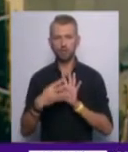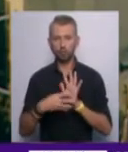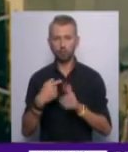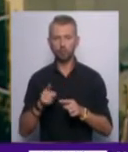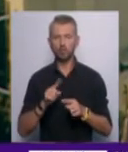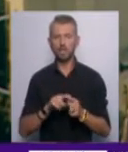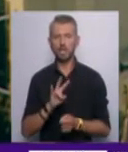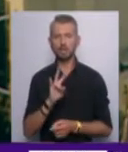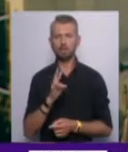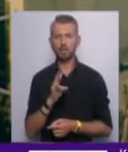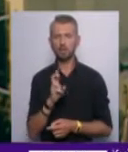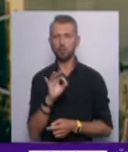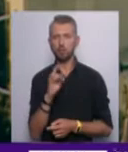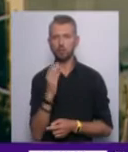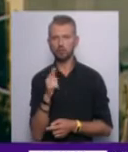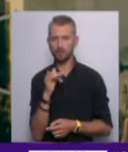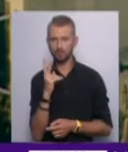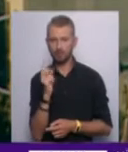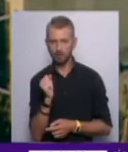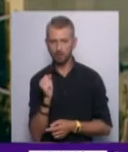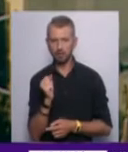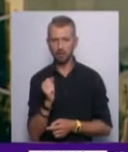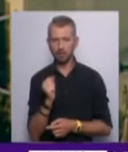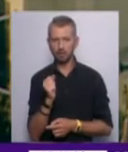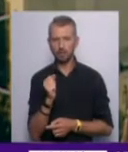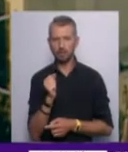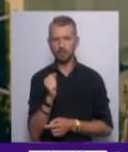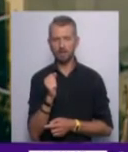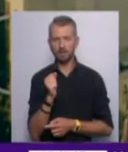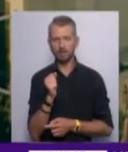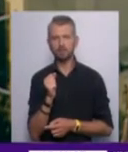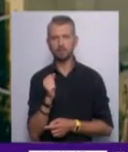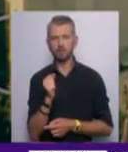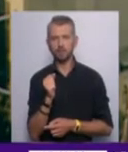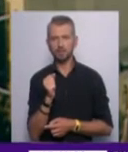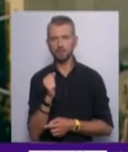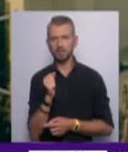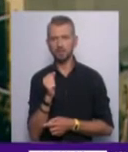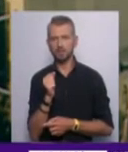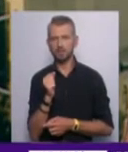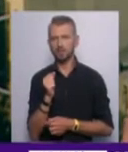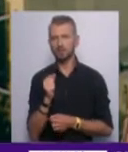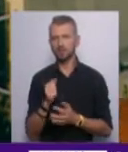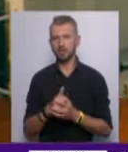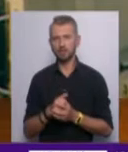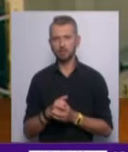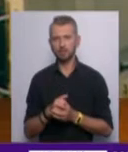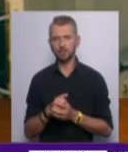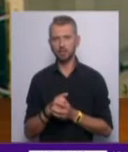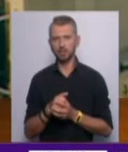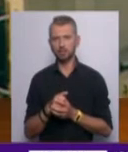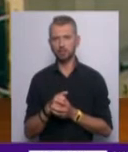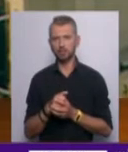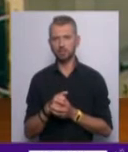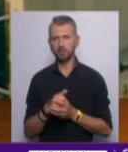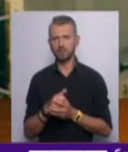Микільська Борщагівка. Будь ласка, сьогодні робимо на цьому акцент, саме на окрузі. Будь ласка, долучайтеся обов'язково. Звичайно, також нагадаю, що